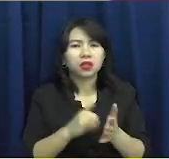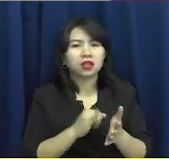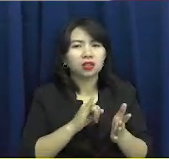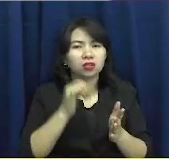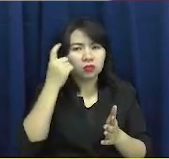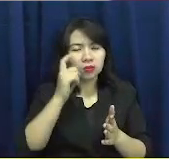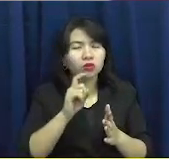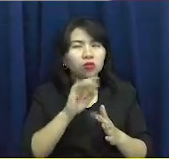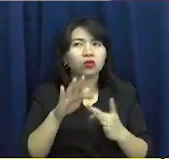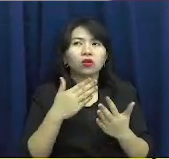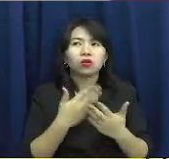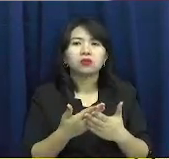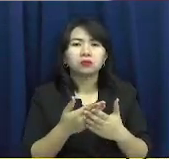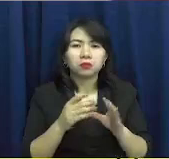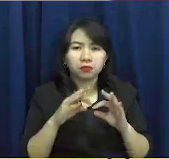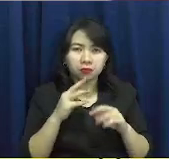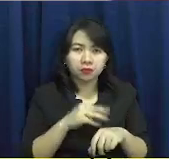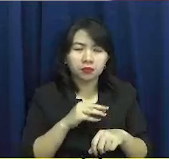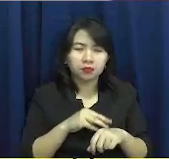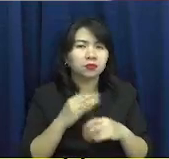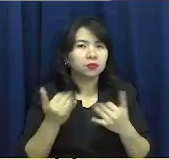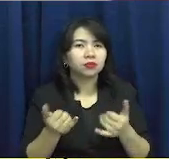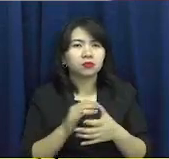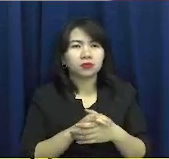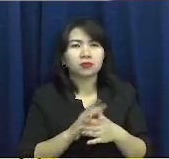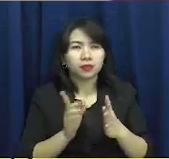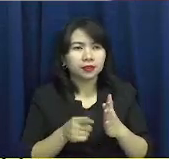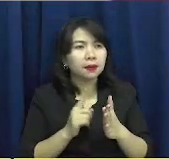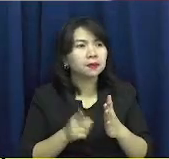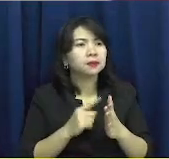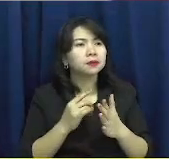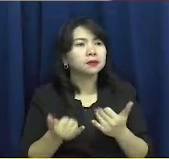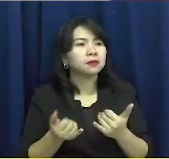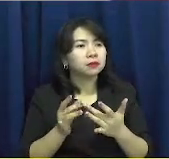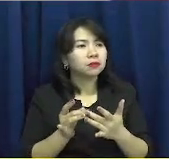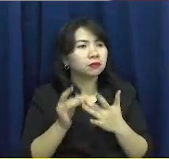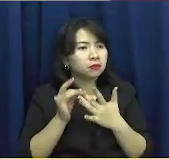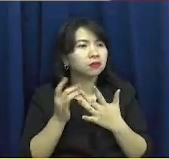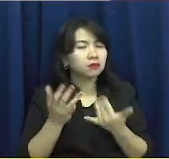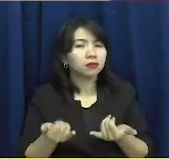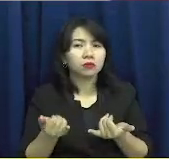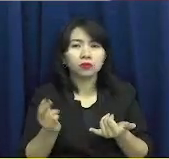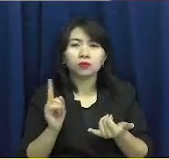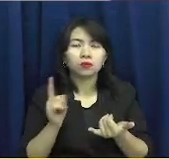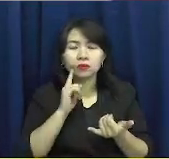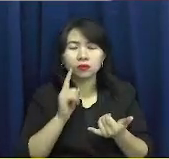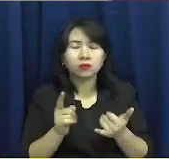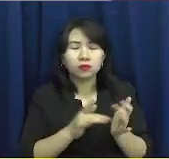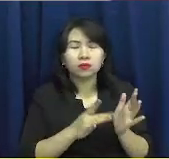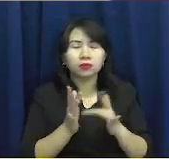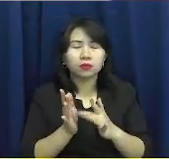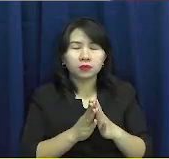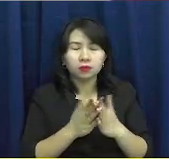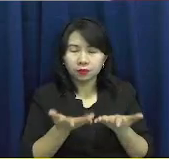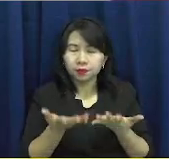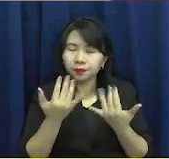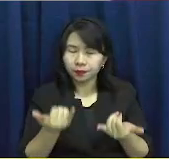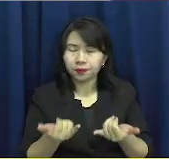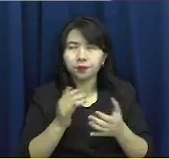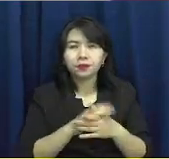mga kapatid. Ano po pinapakita ko? You see, minsan po kasi, ito katulad nito, maliwanag to sinasabi ng Biblia dito. Akala niyo